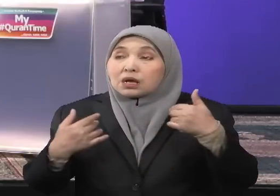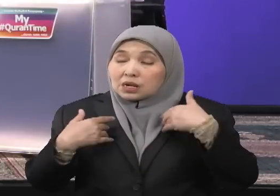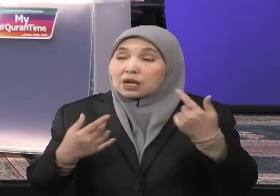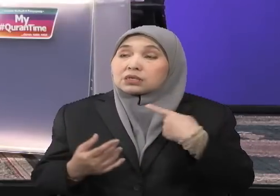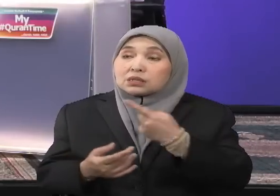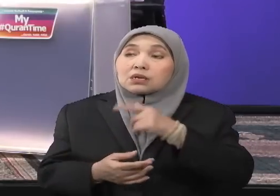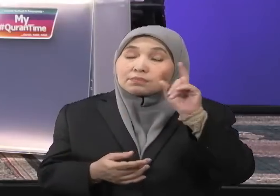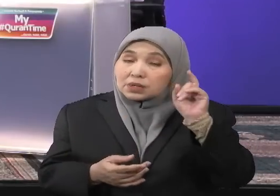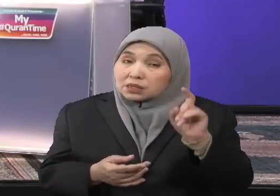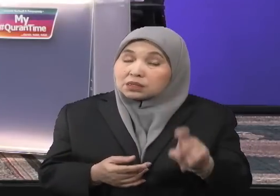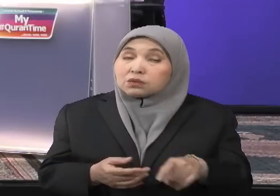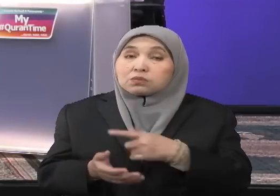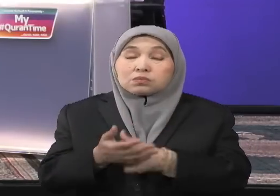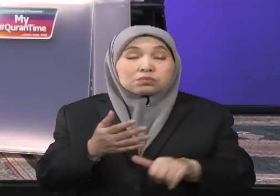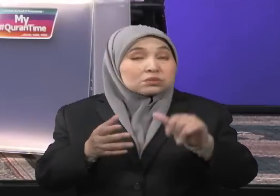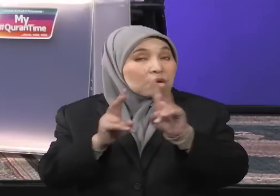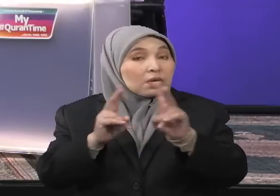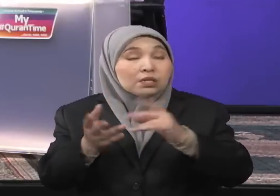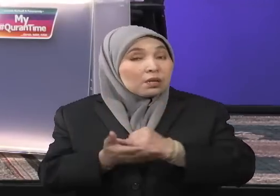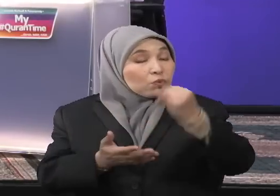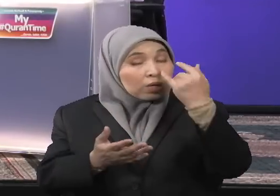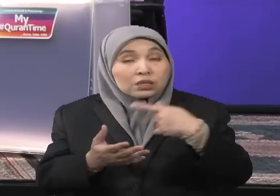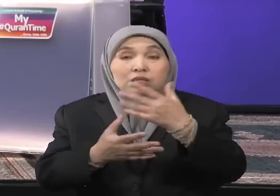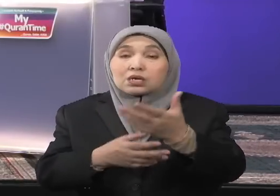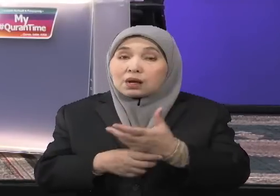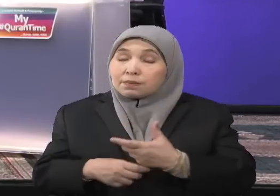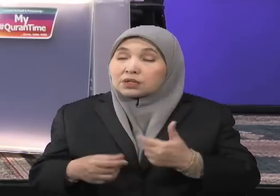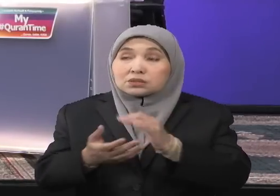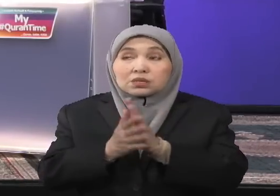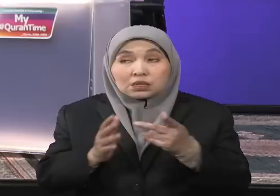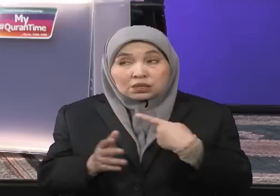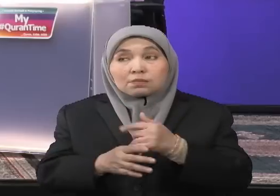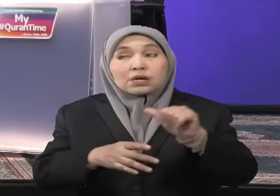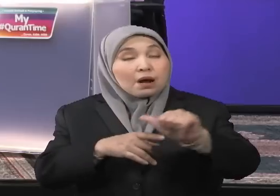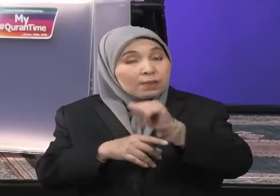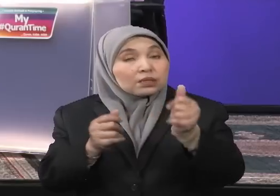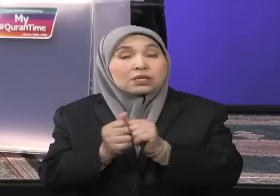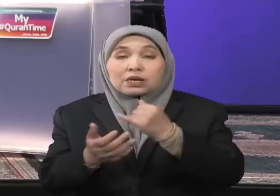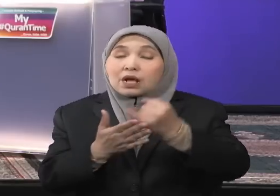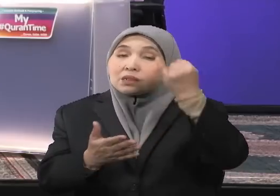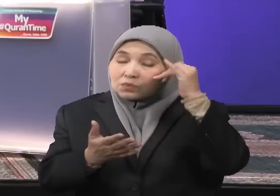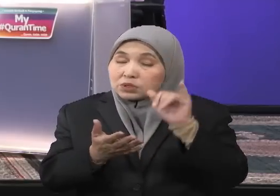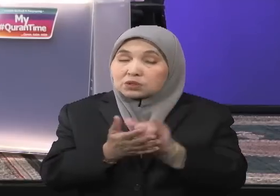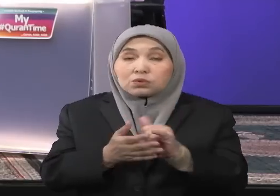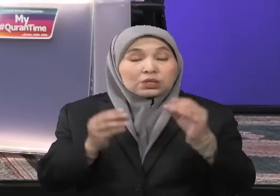mana Kita perlu perlu dana ilmu yang kita dapat dan juga kita beramal dengan ilmu tersebut